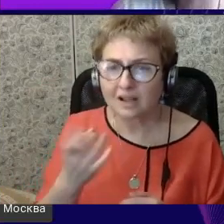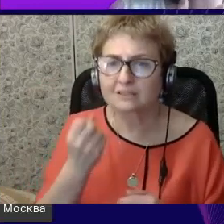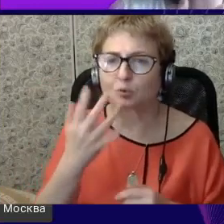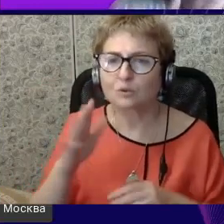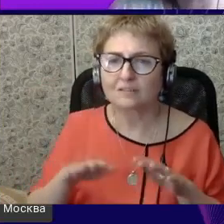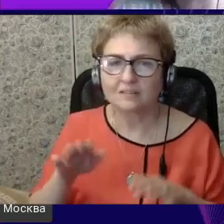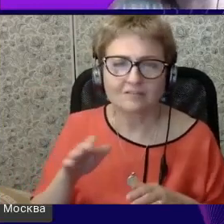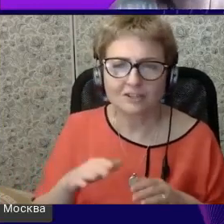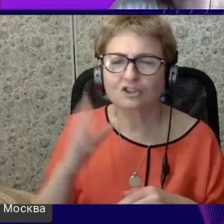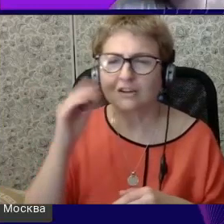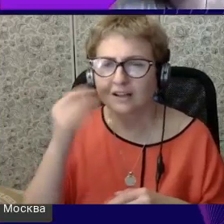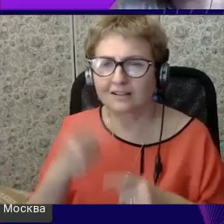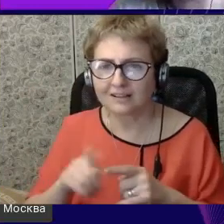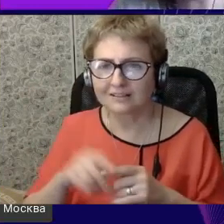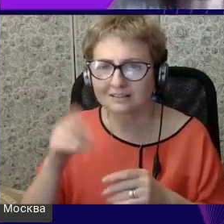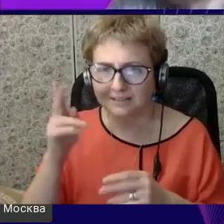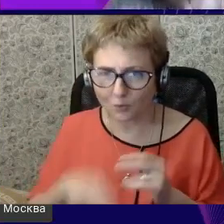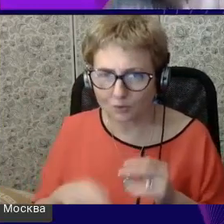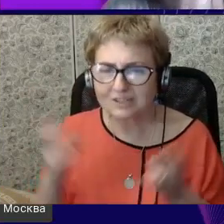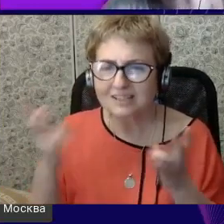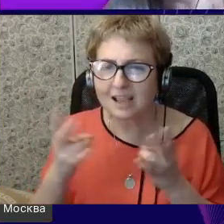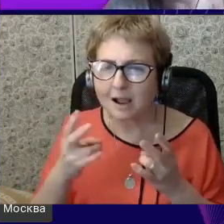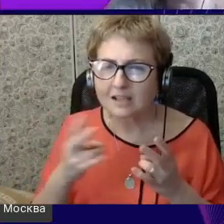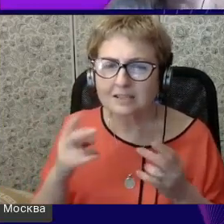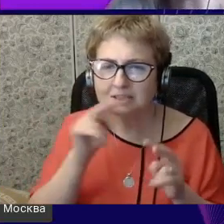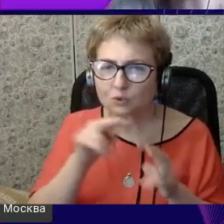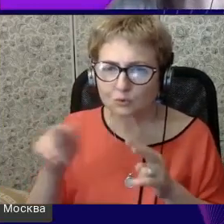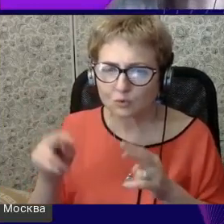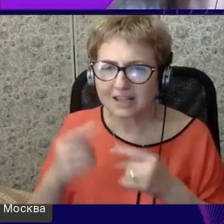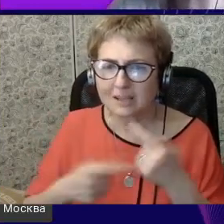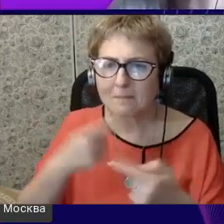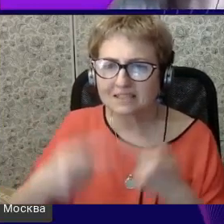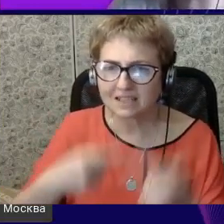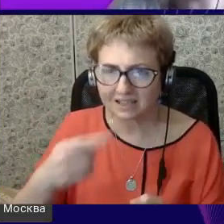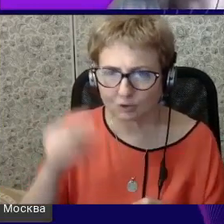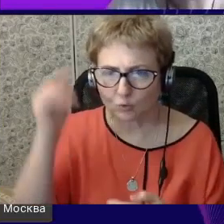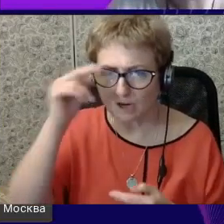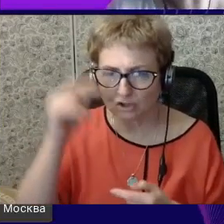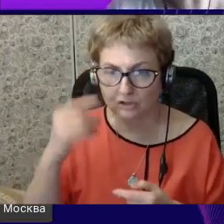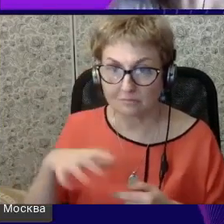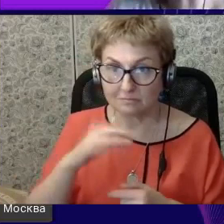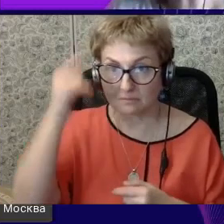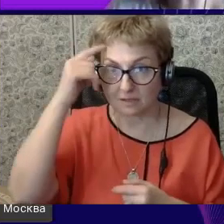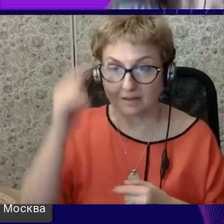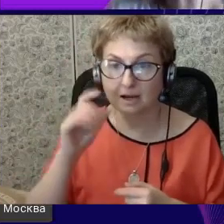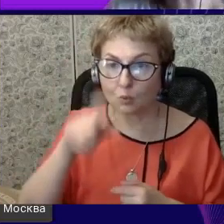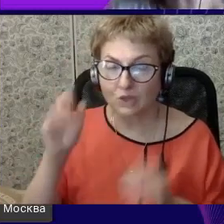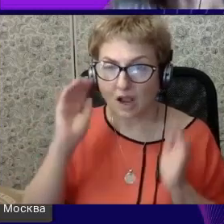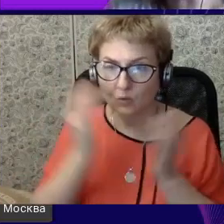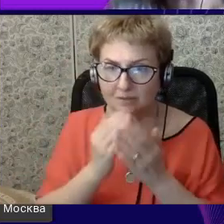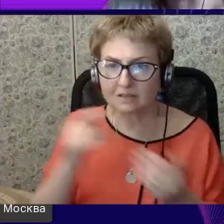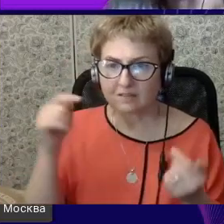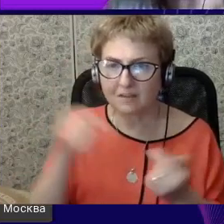особенностей просто нужно точно знать, сколько раз, сколько вешать в граммах и когда это закончится. Необходимо соблюдать